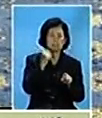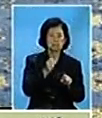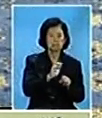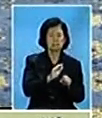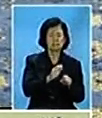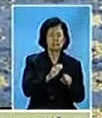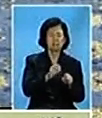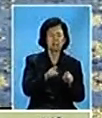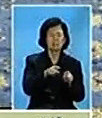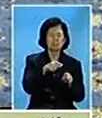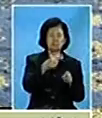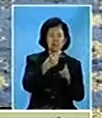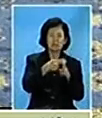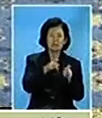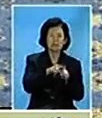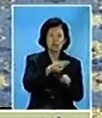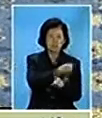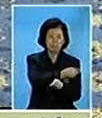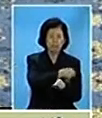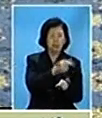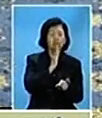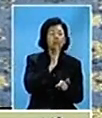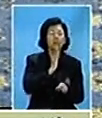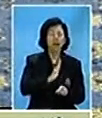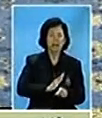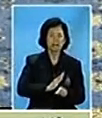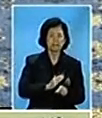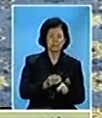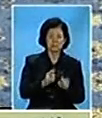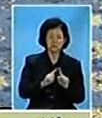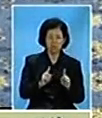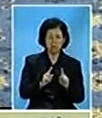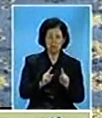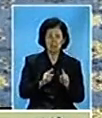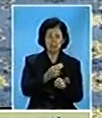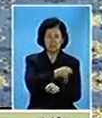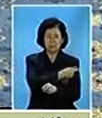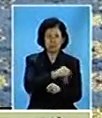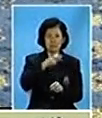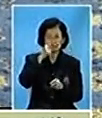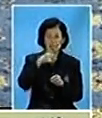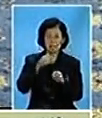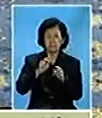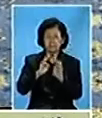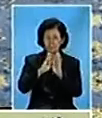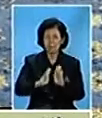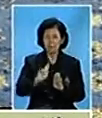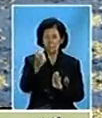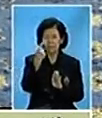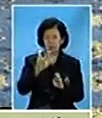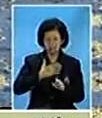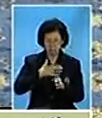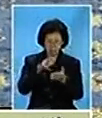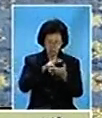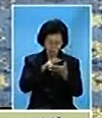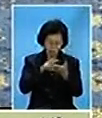ผนโบราณส่วนการแพทย์แผนไทยประยุกต์ซึ่งผมมาอ่านนะครับผมมาอ่